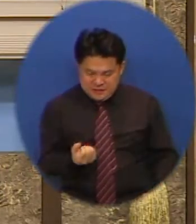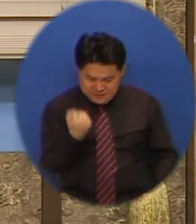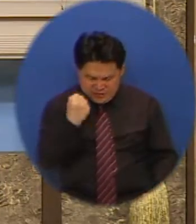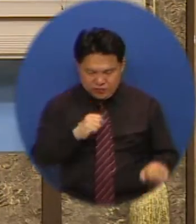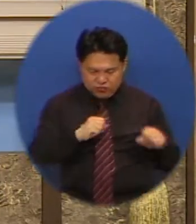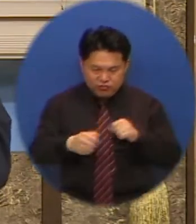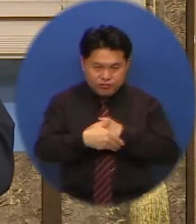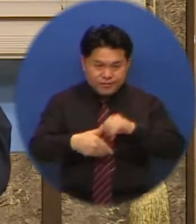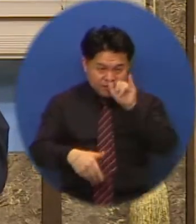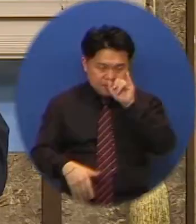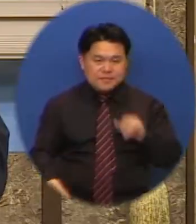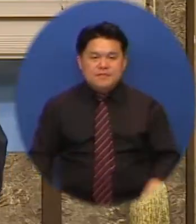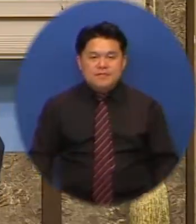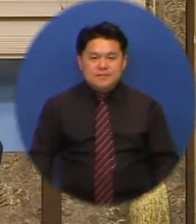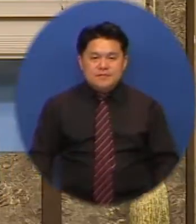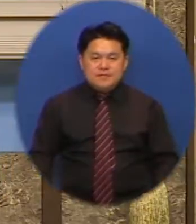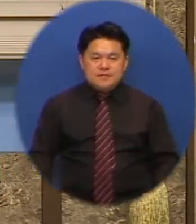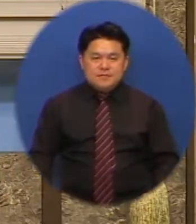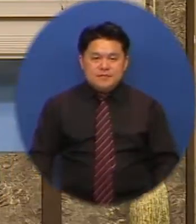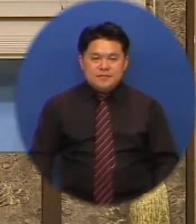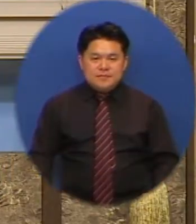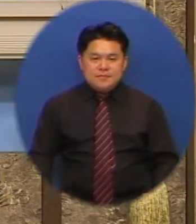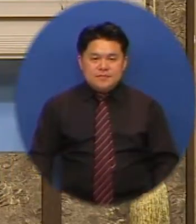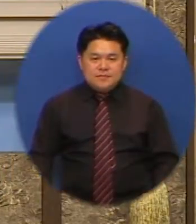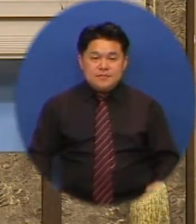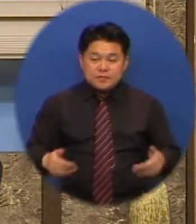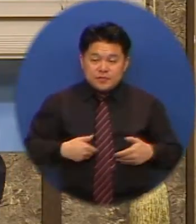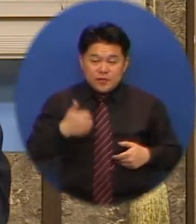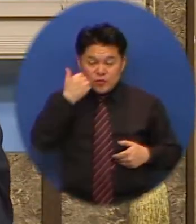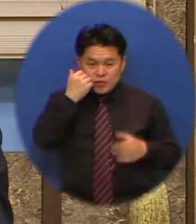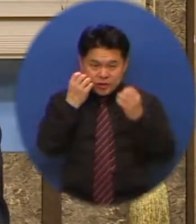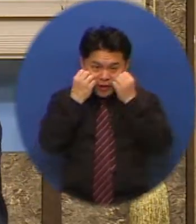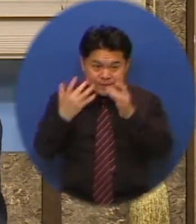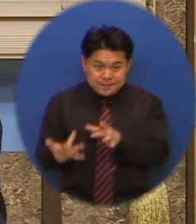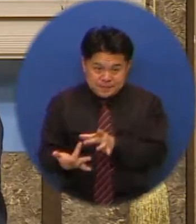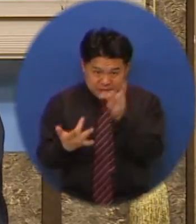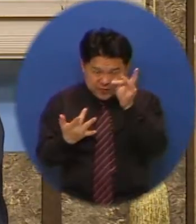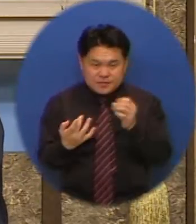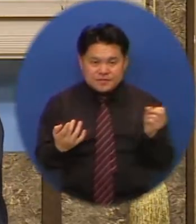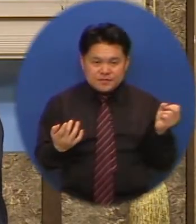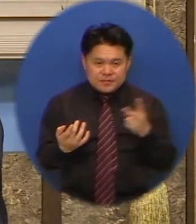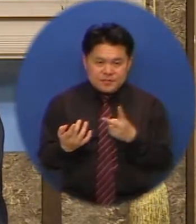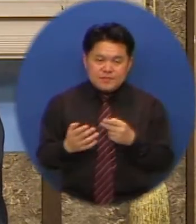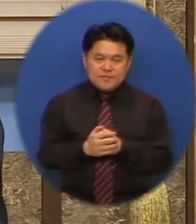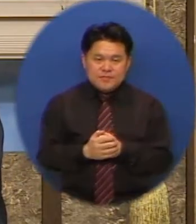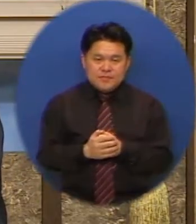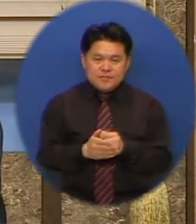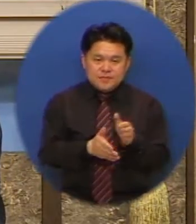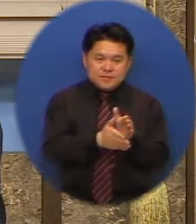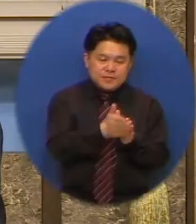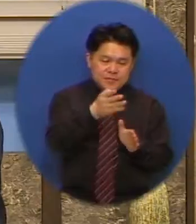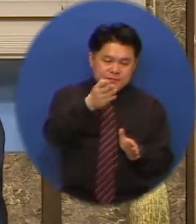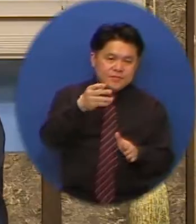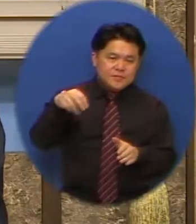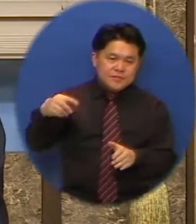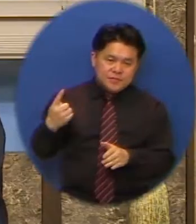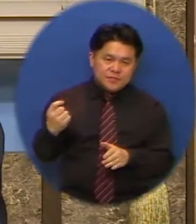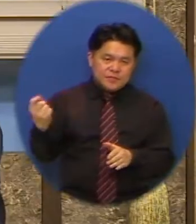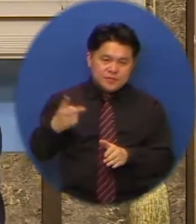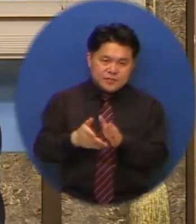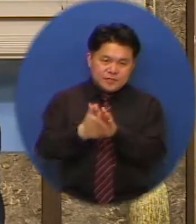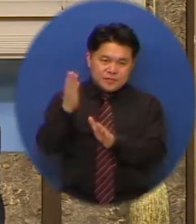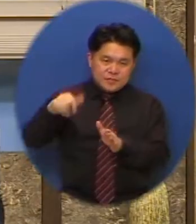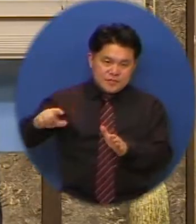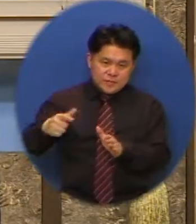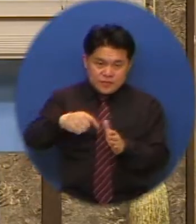이제 중심에 놓으려고 그럽니다. 네. 네. 그래서 거기에 이제 필요한 인력도 새로 하고 우리가 이제 시, 도는 물론이고 시,